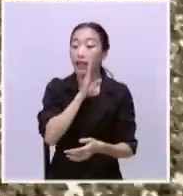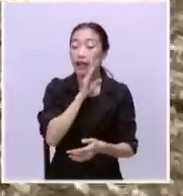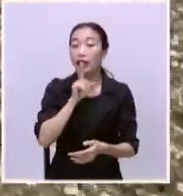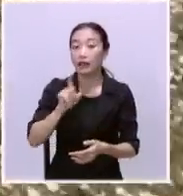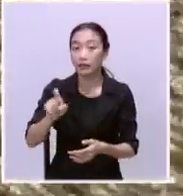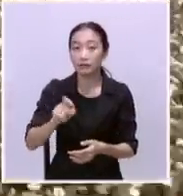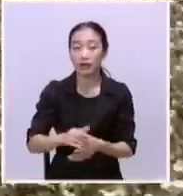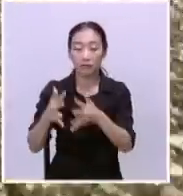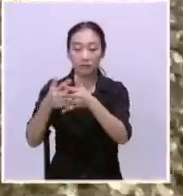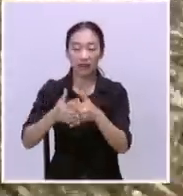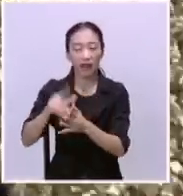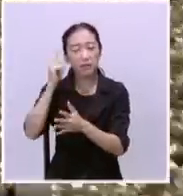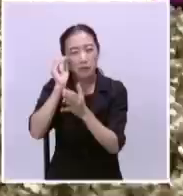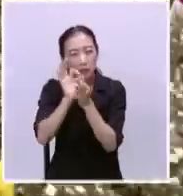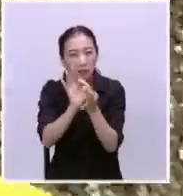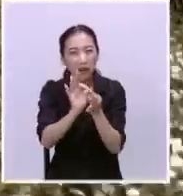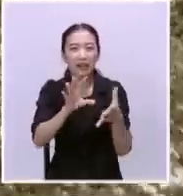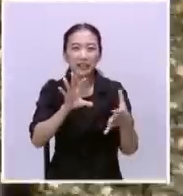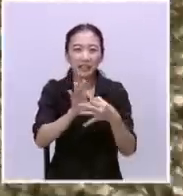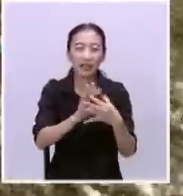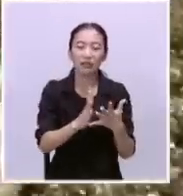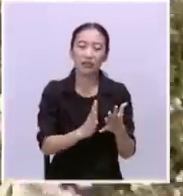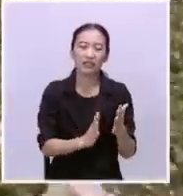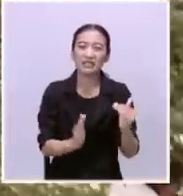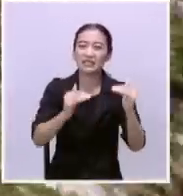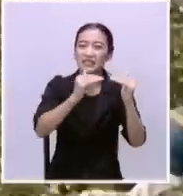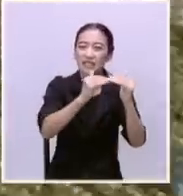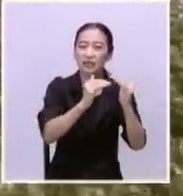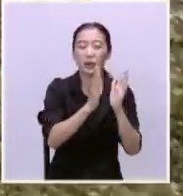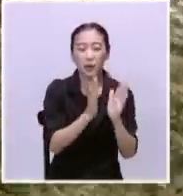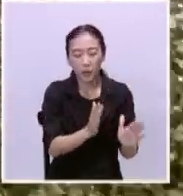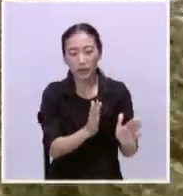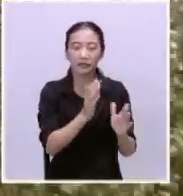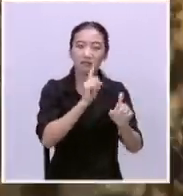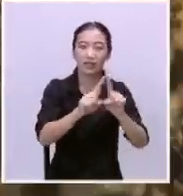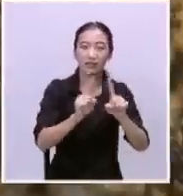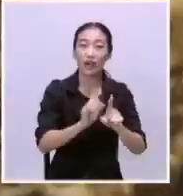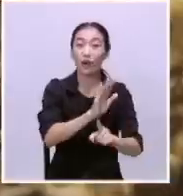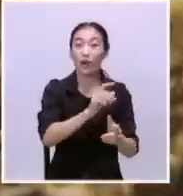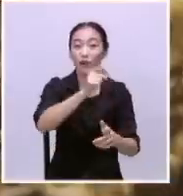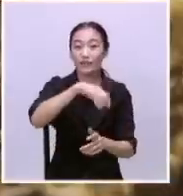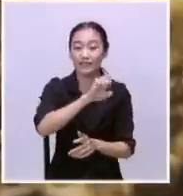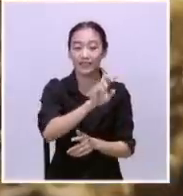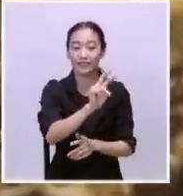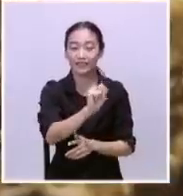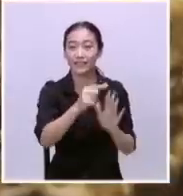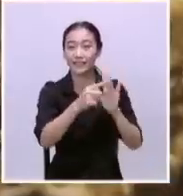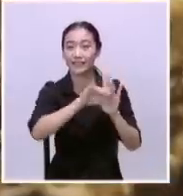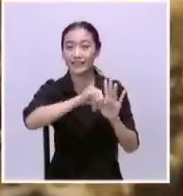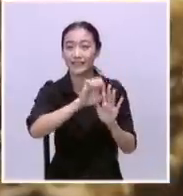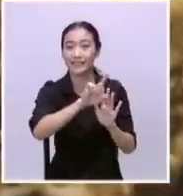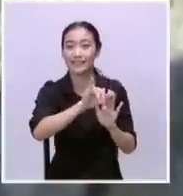าแสดงความกังวลกับการละเมิดสิทธิมนุษยชนในซินเจียงแต่ว่าการแสดงความกังวลนี้เป็นการทำลายง